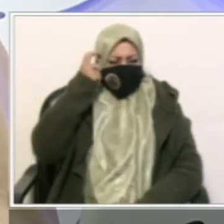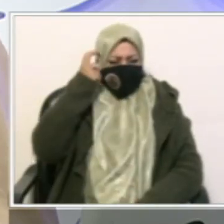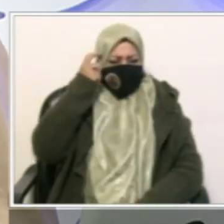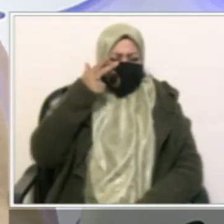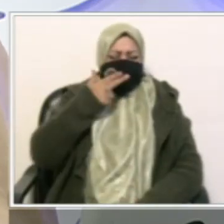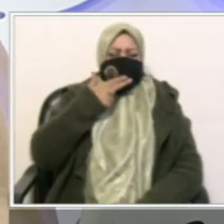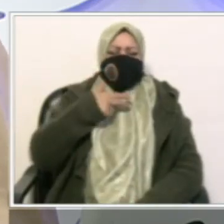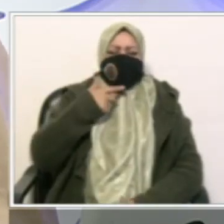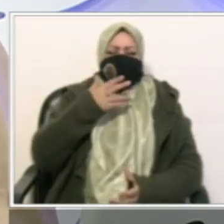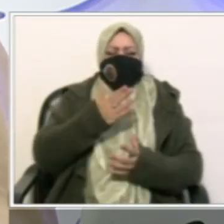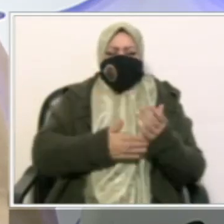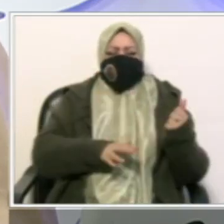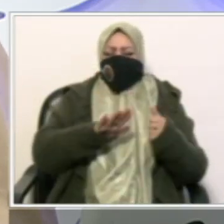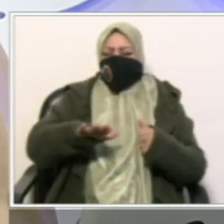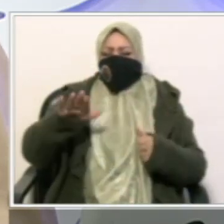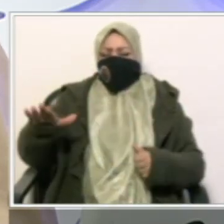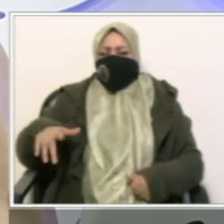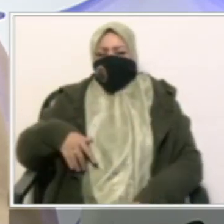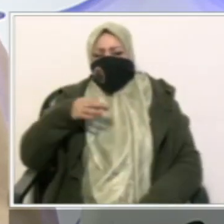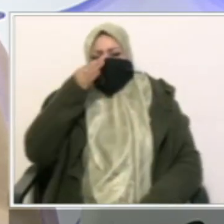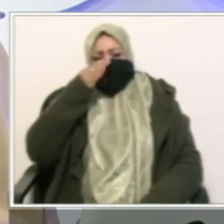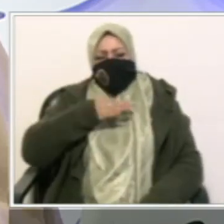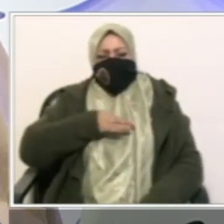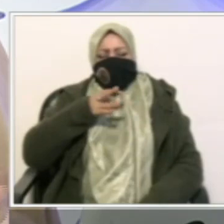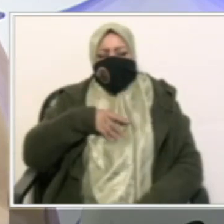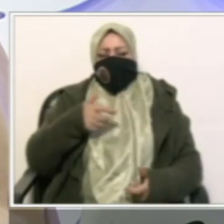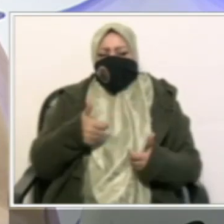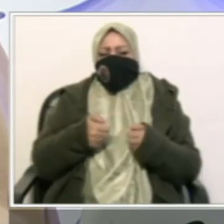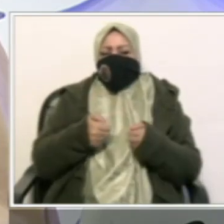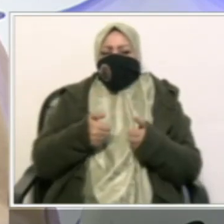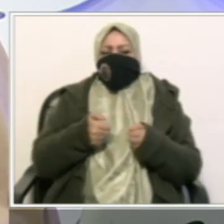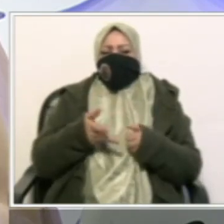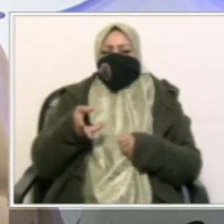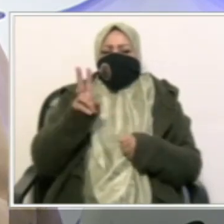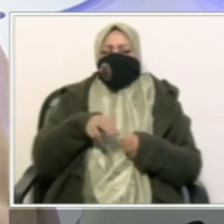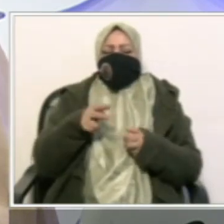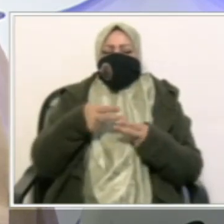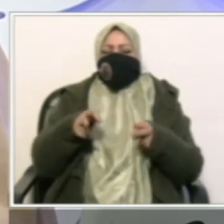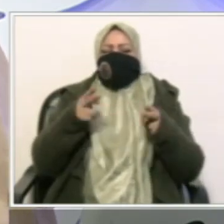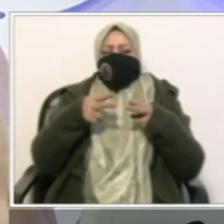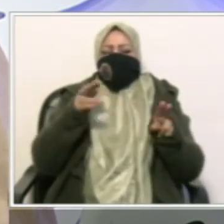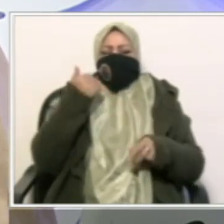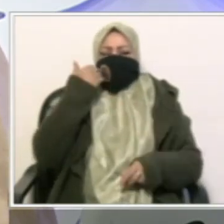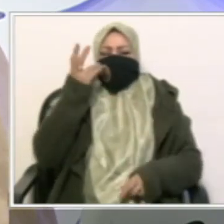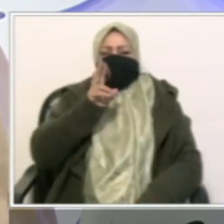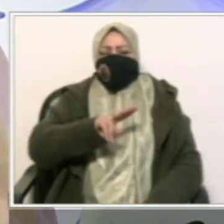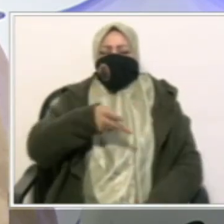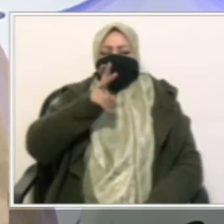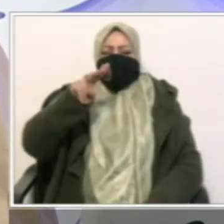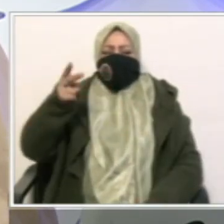إليهم، أصبح باب مفتوح على مصرعيه سواء في الخير أو في الشر.